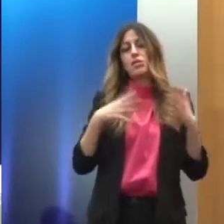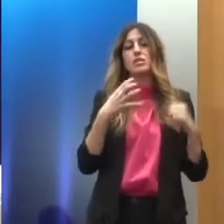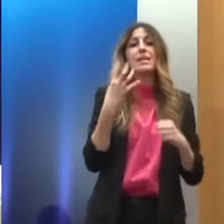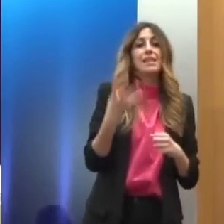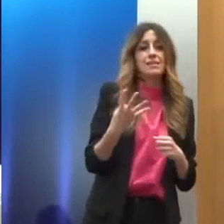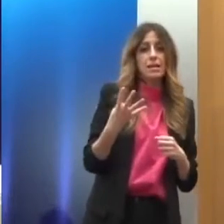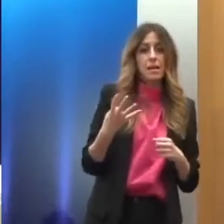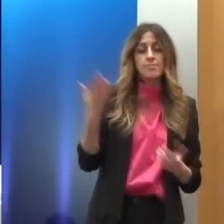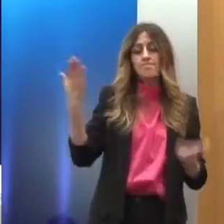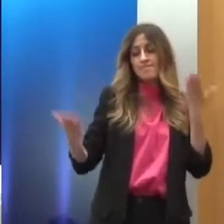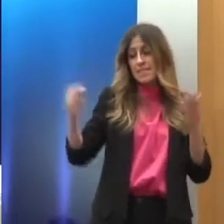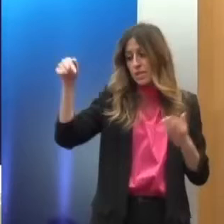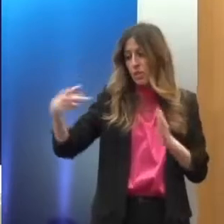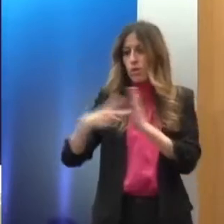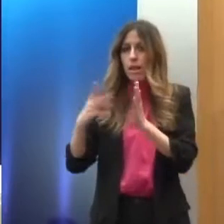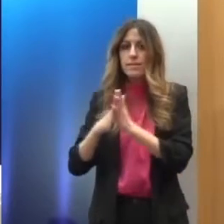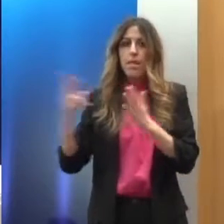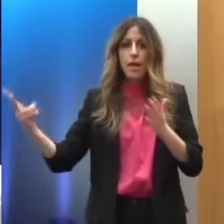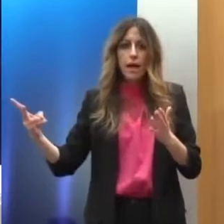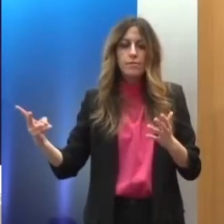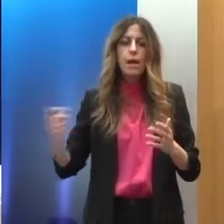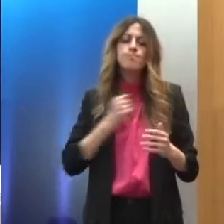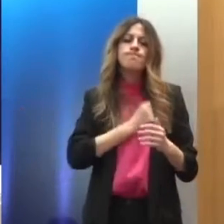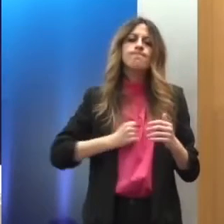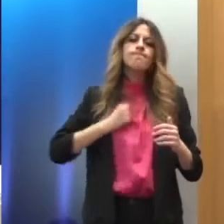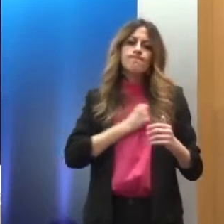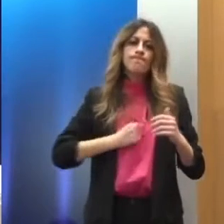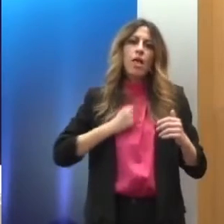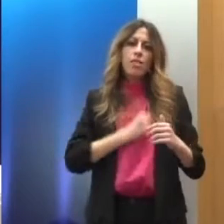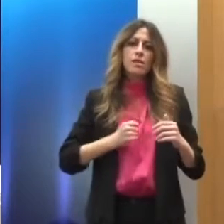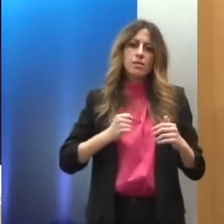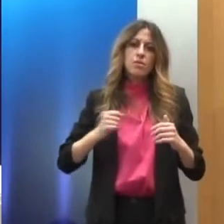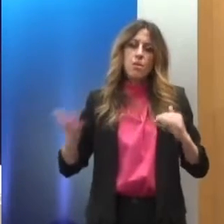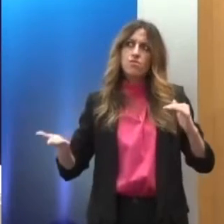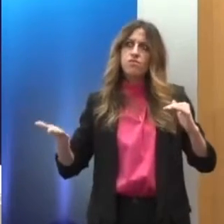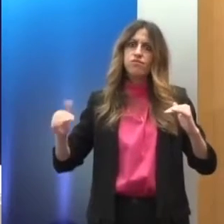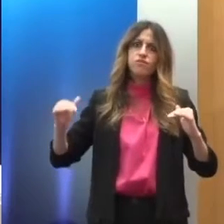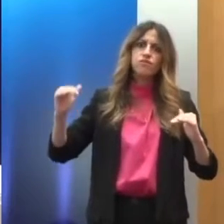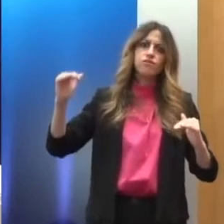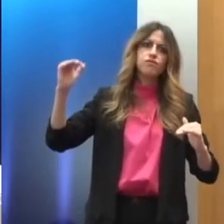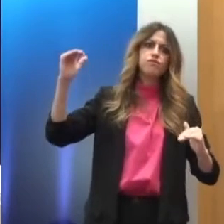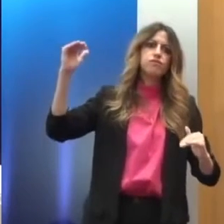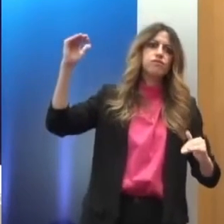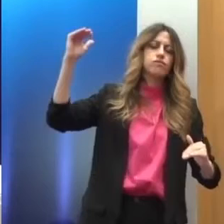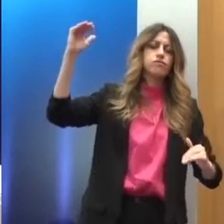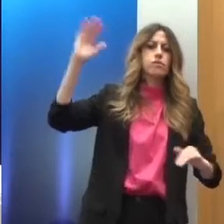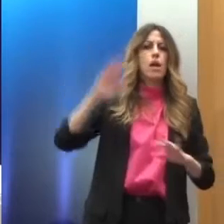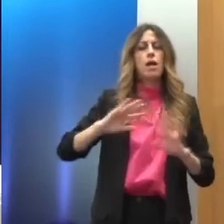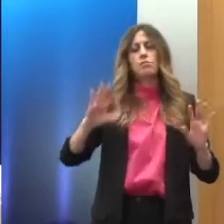σίγουρη ότι δείχνουν μια συνολικά καλή κατάσταση. Μάλλον θα έλεγα ότι είμαι σίγουρη ότι υπάρχει μια τεράστια